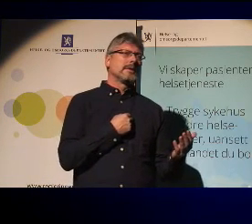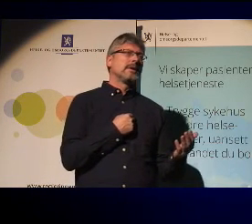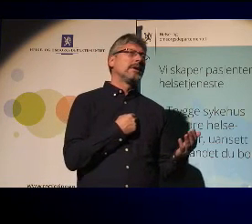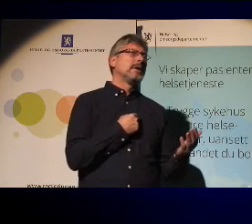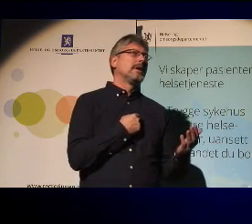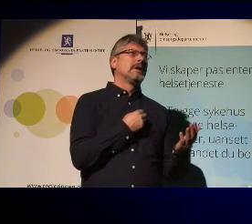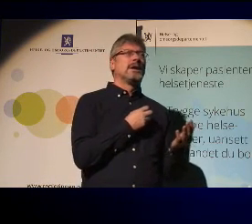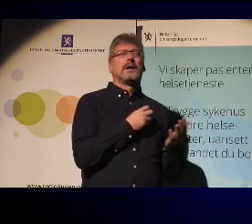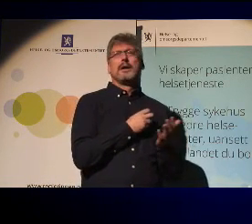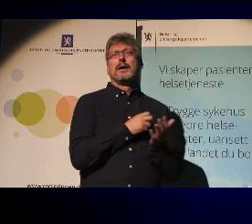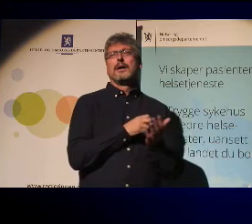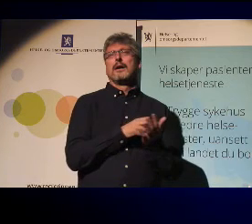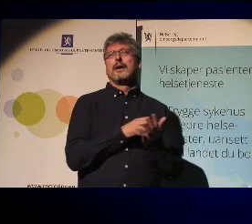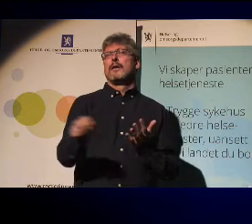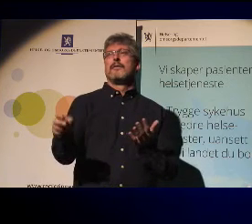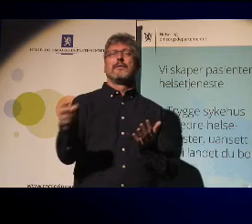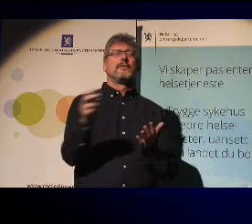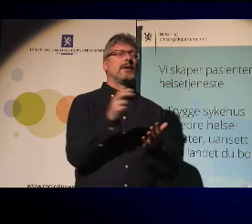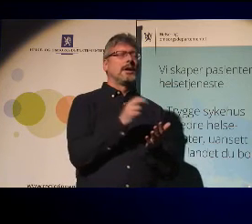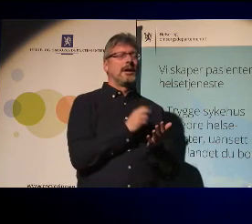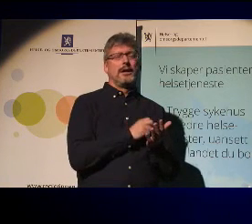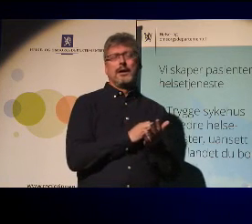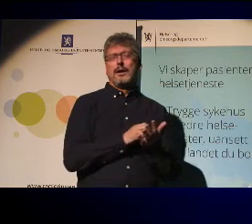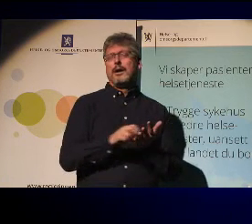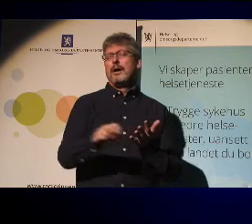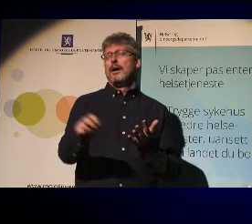vandring gjennom livet,